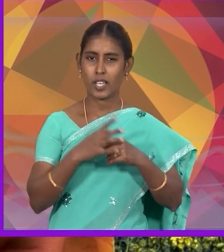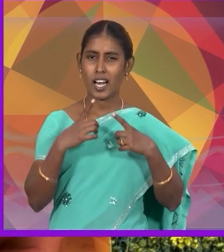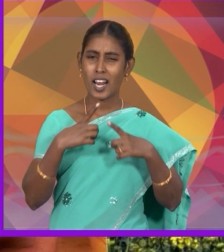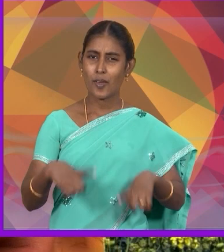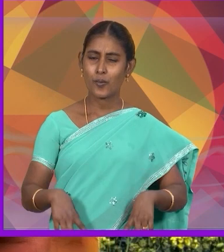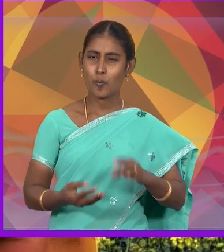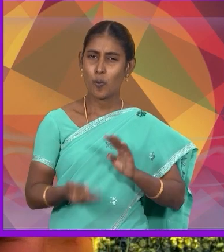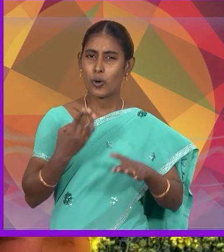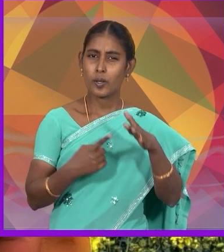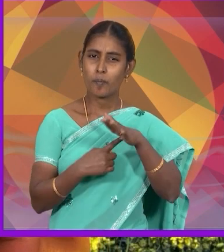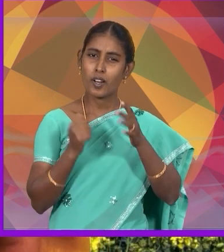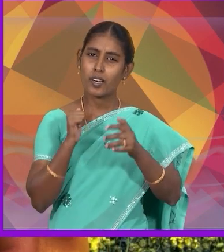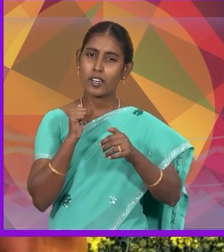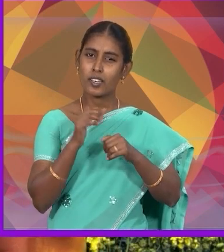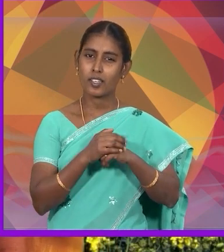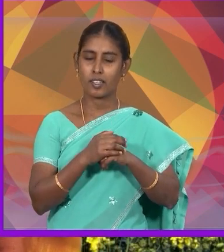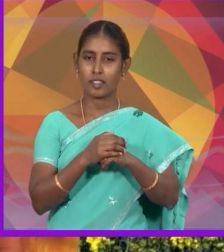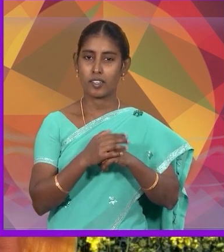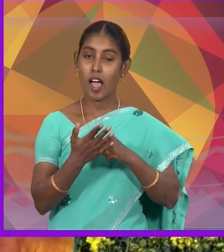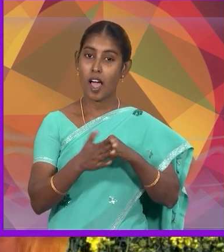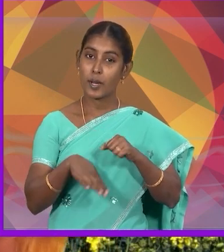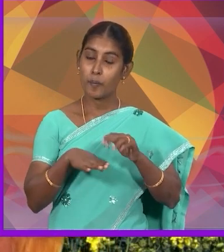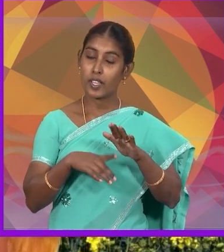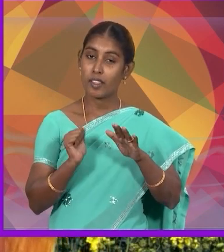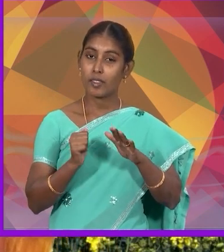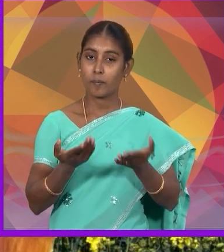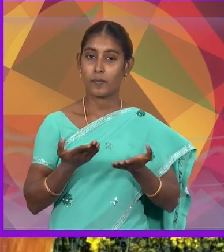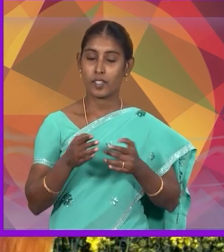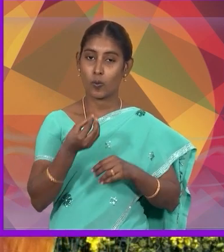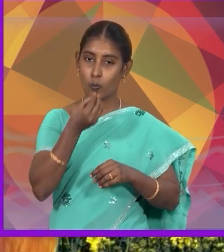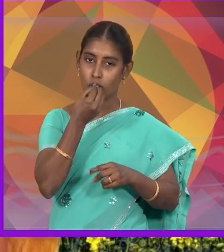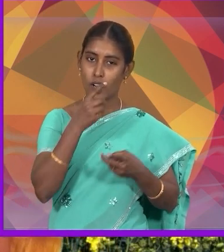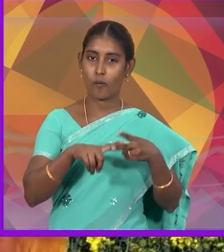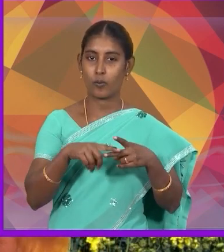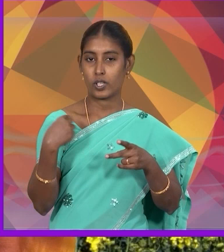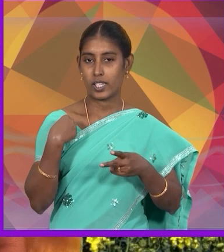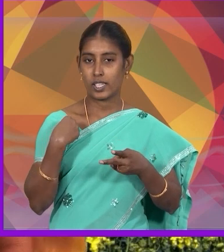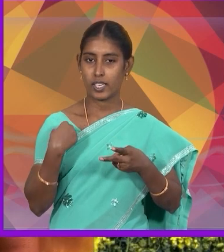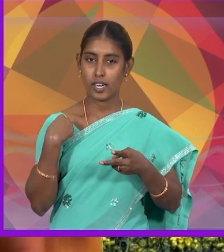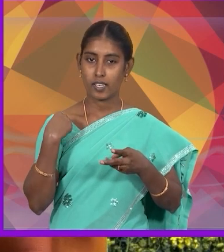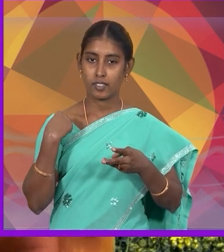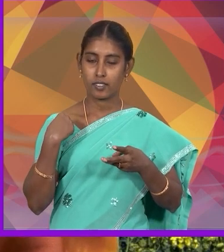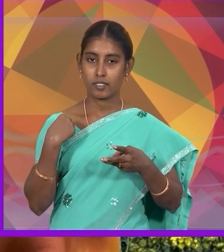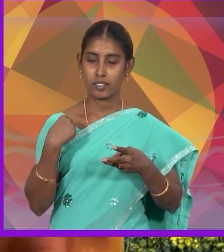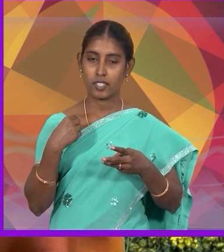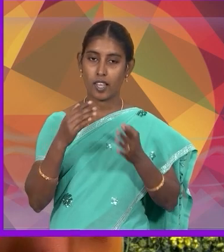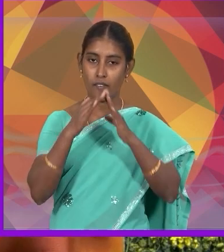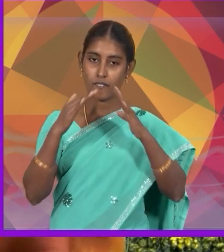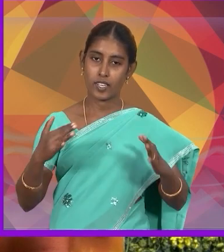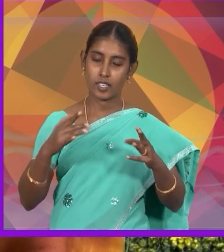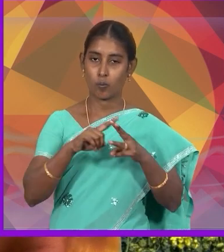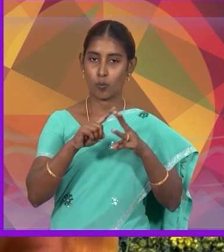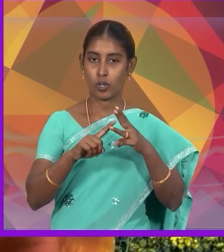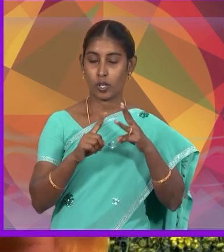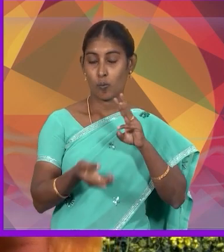என்னங்க? வயலுக்கு அடிப்படை தேவை வந்து உணவு, உடை, இருப்பிடங்க. மேலும் நம்மளுடைய